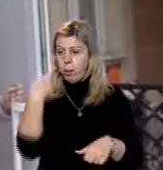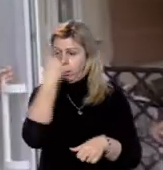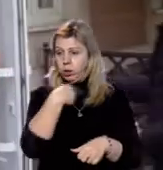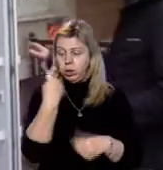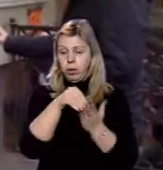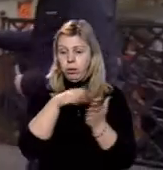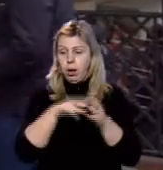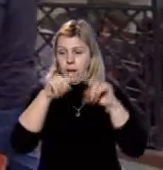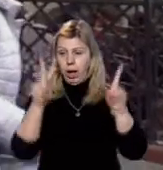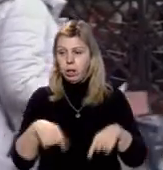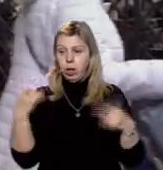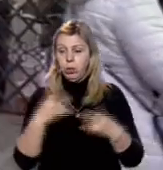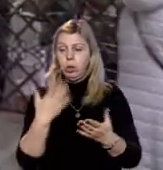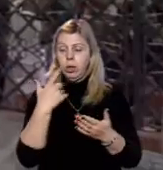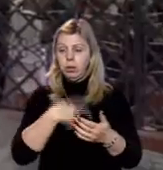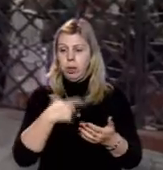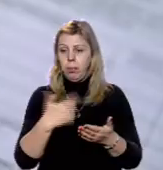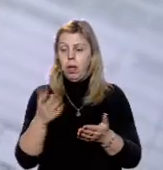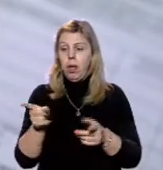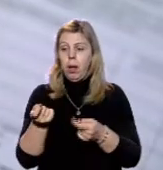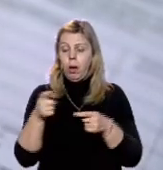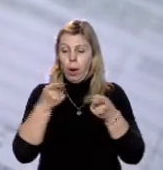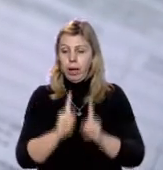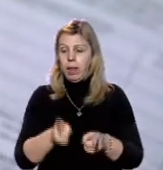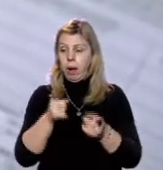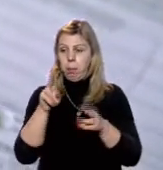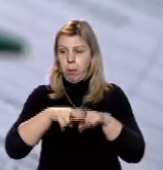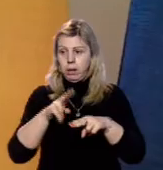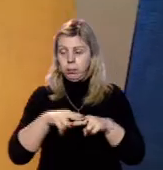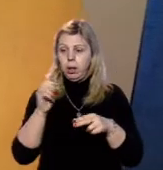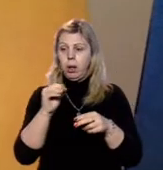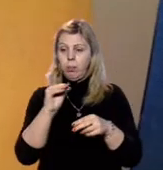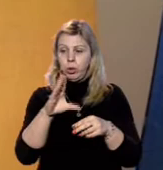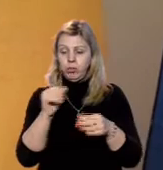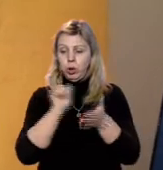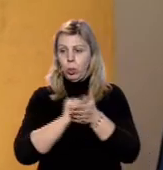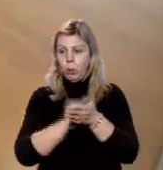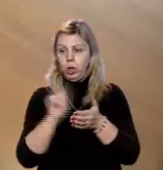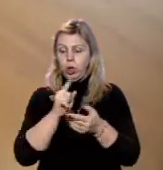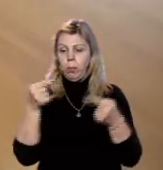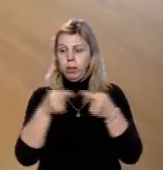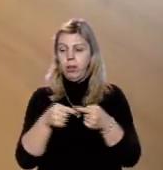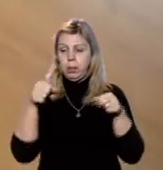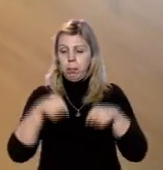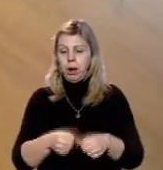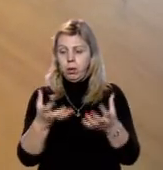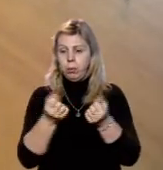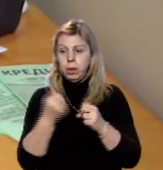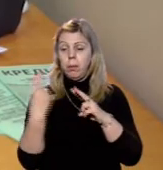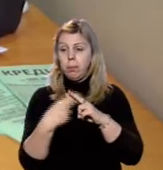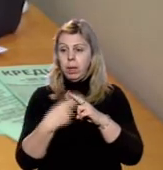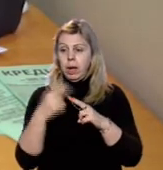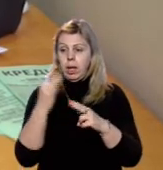персональну облікову картку, необхідно мати при собі оригінали паспорту, посвідчення або інший документ, що підтверджує право на отримання